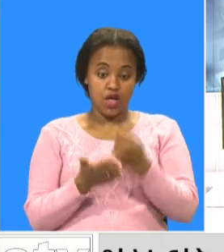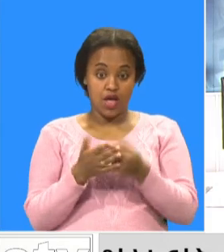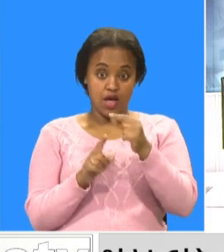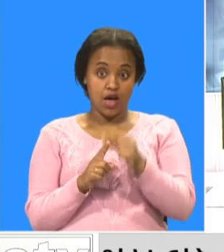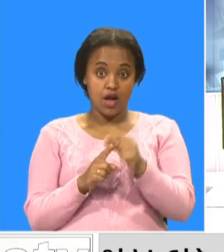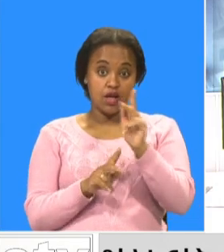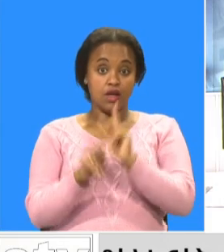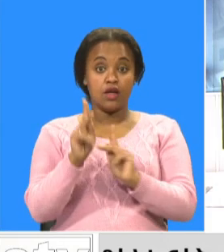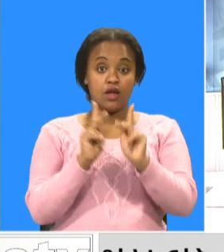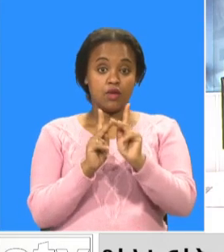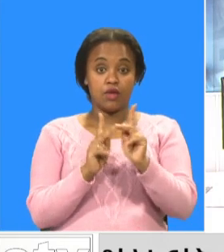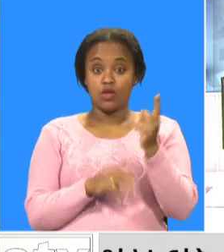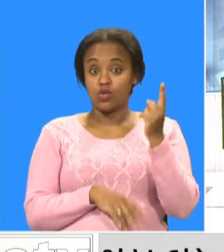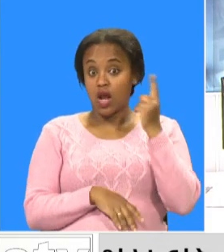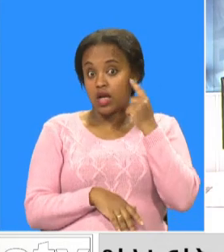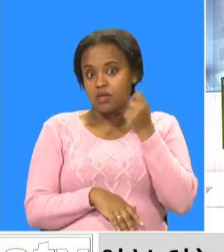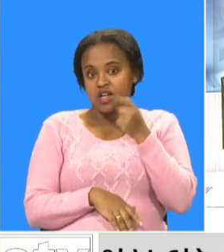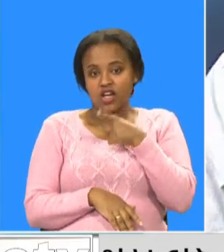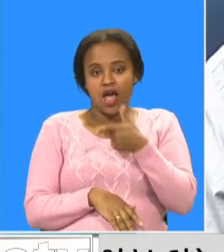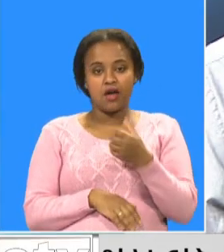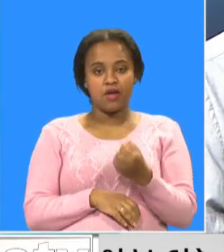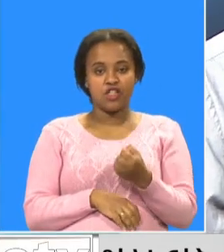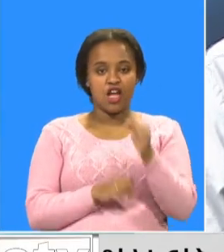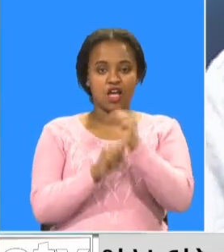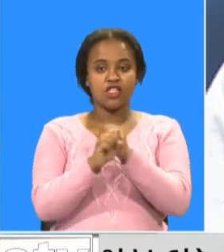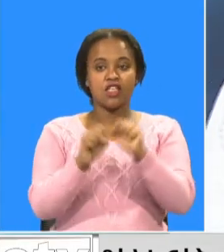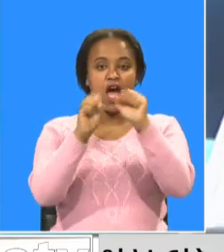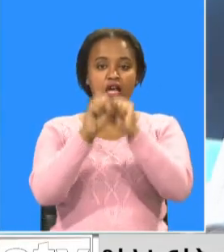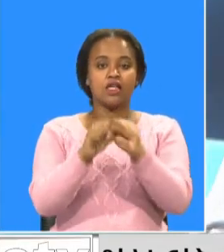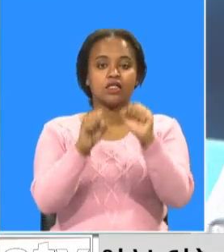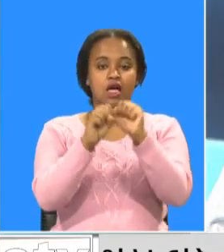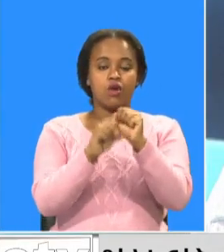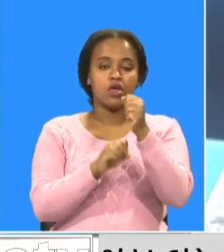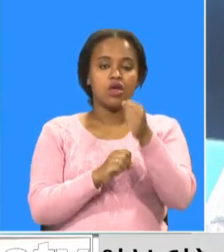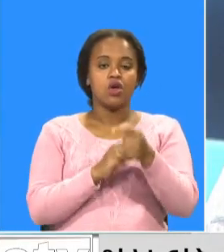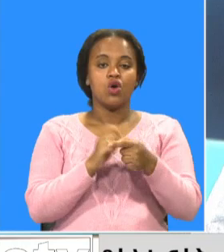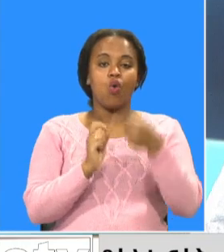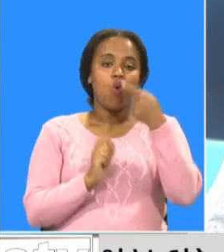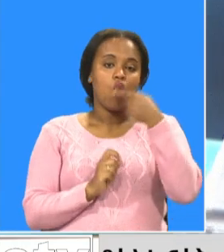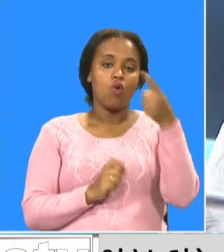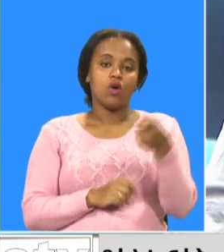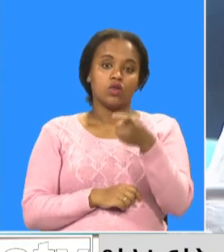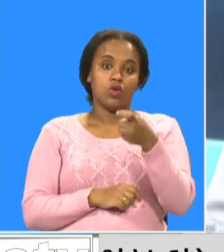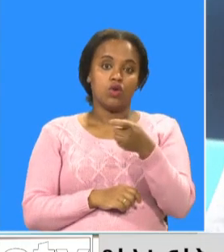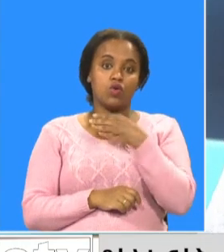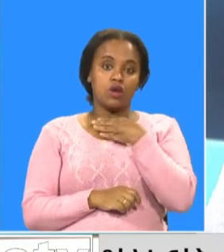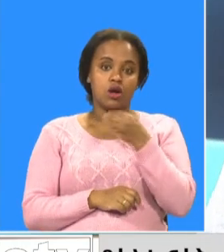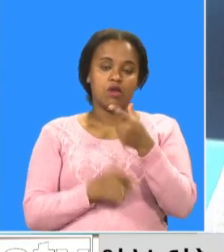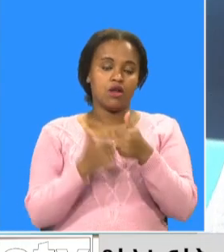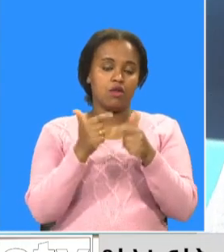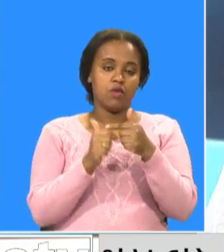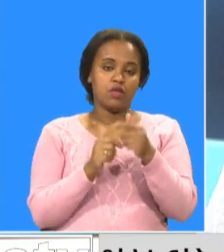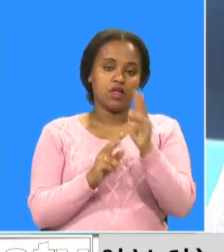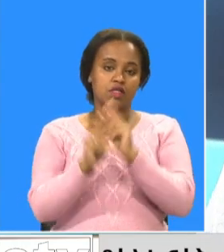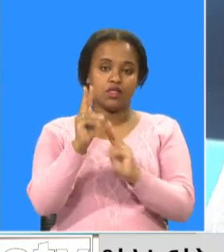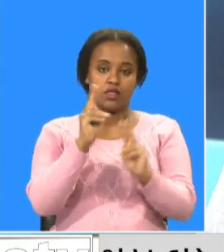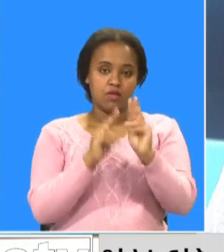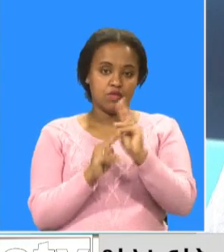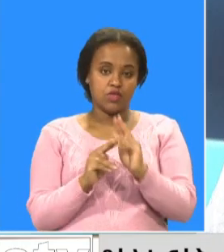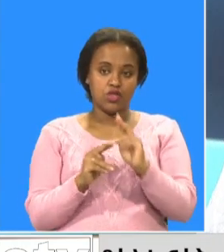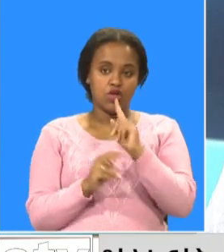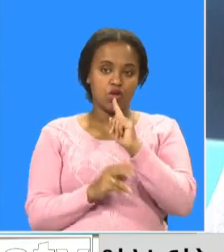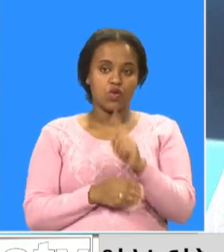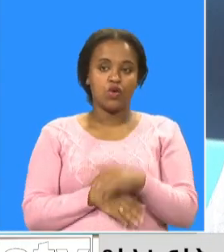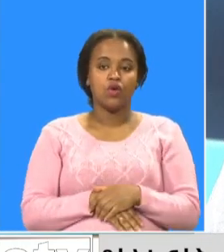ቃል ለህብረተሰቡ ለአድማጩ ላይገባ ይችላል። ሳይንሳዊ ቋንቋ ስለሆነ ማለት ነው። እና ወደ አማርኛ ለማምጣት ደግሞ